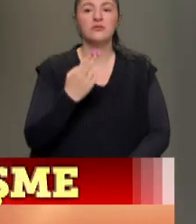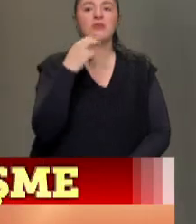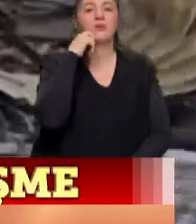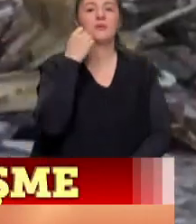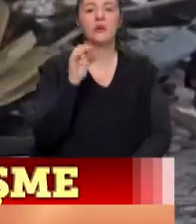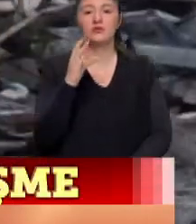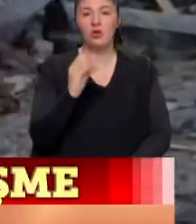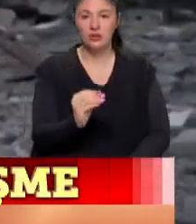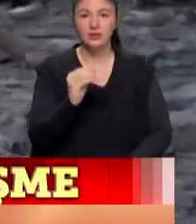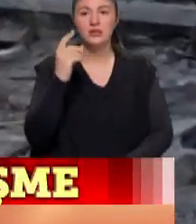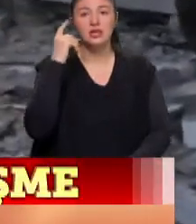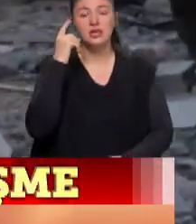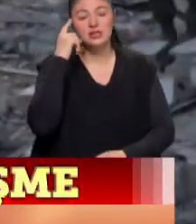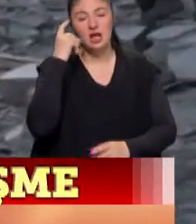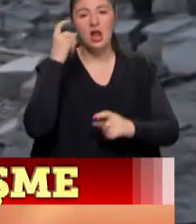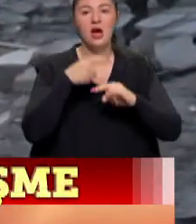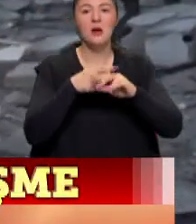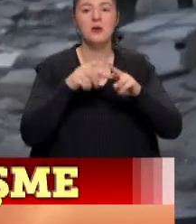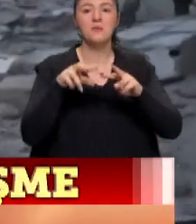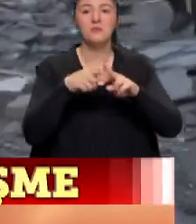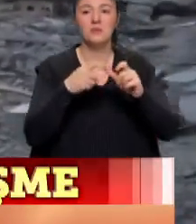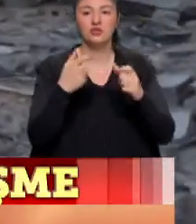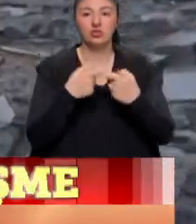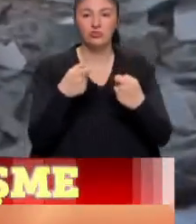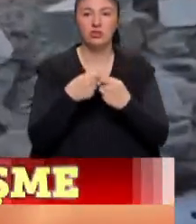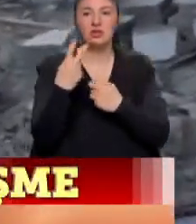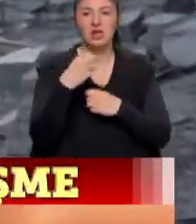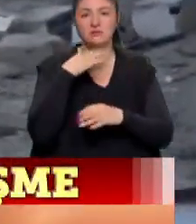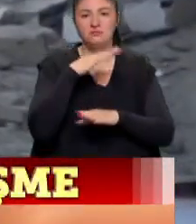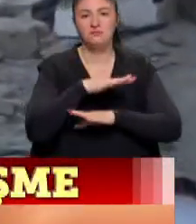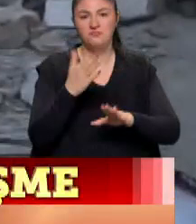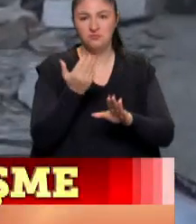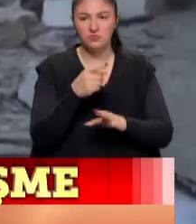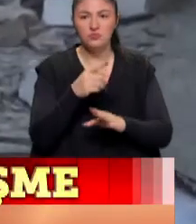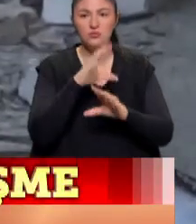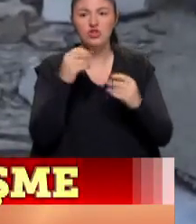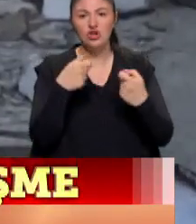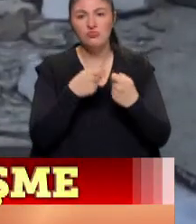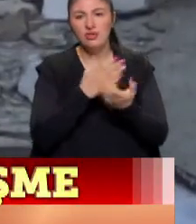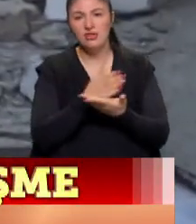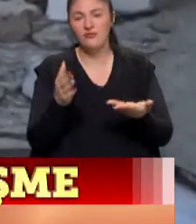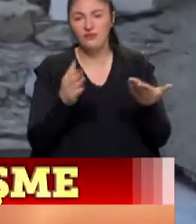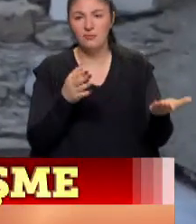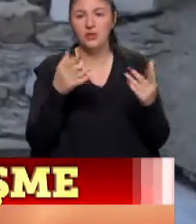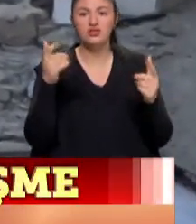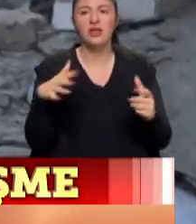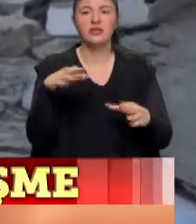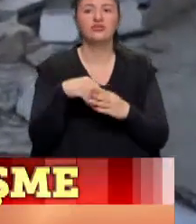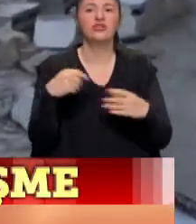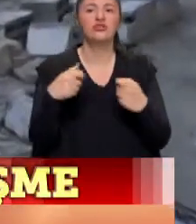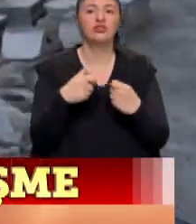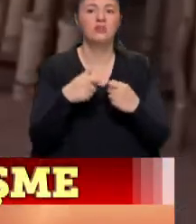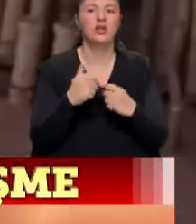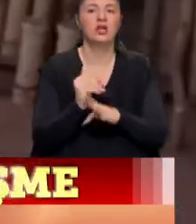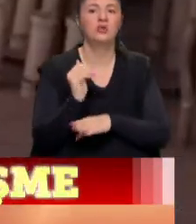...7 Ekim'de başlayan İsrail-Hamas çatışmalarında 2 ay dolmak üzere. Gazze'de çatışmalar tüm dehşetiyle sürüyor, şehrin içinde